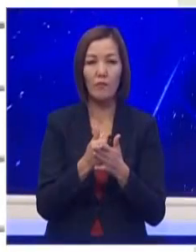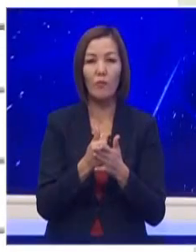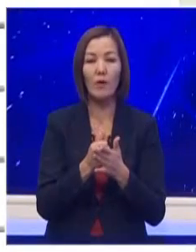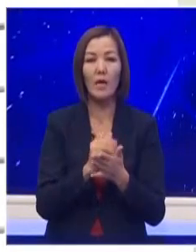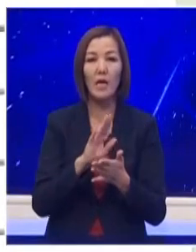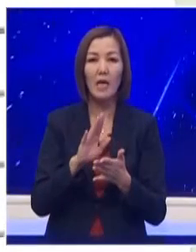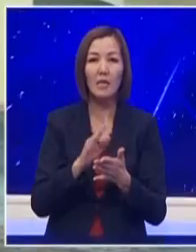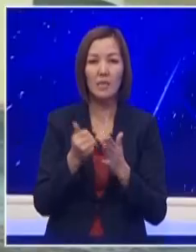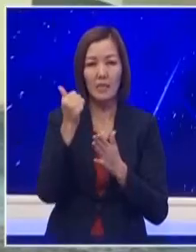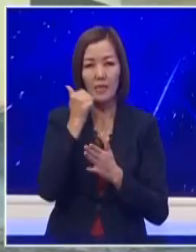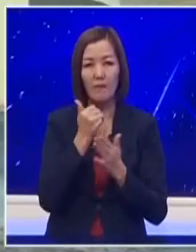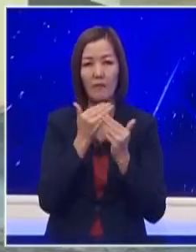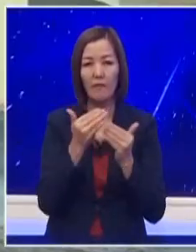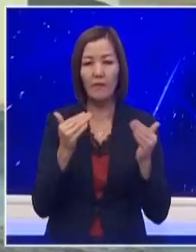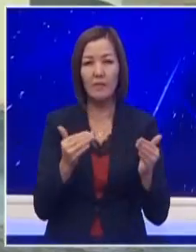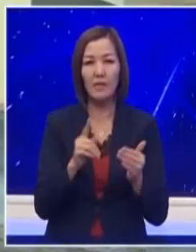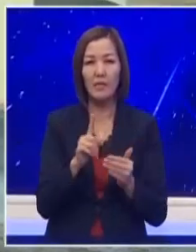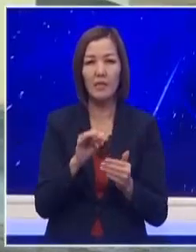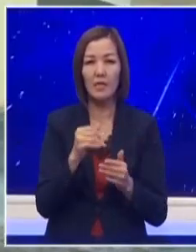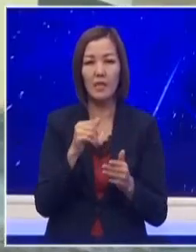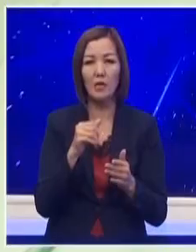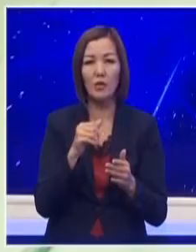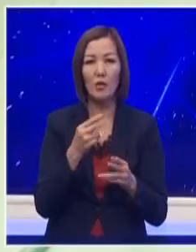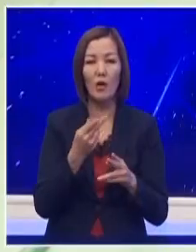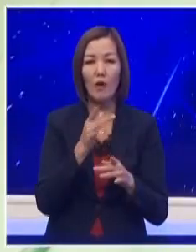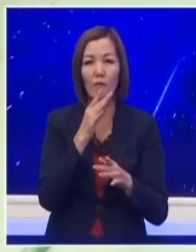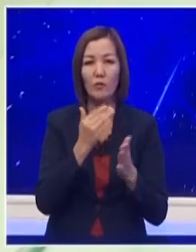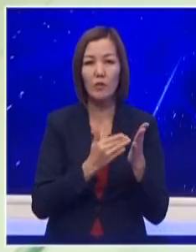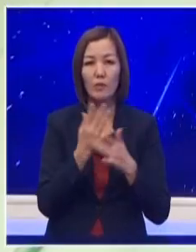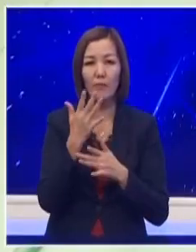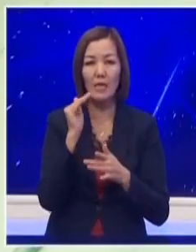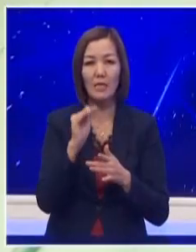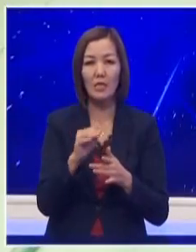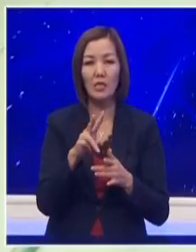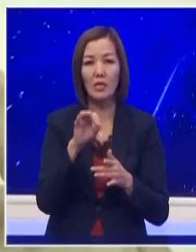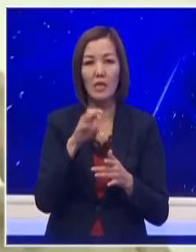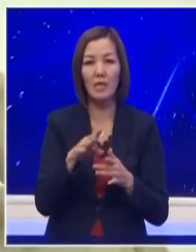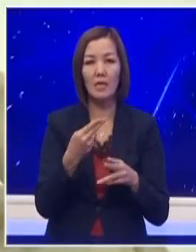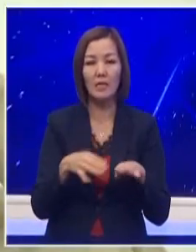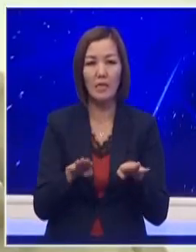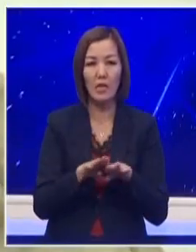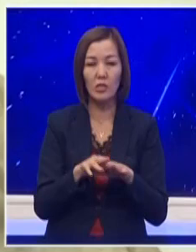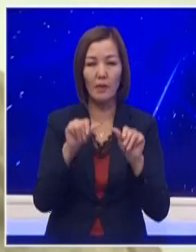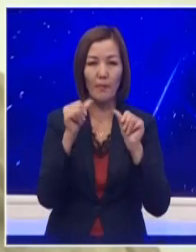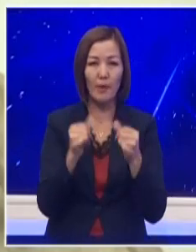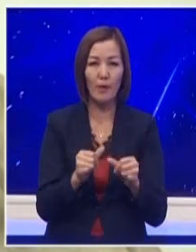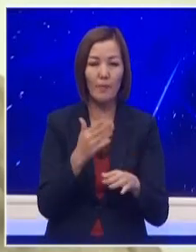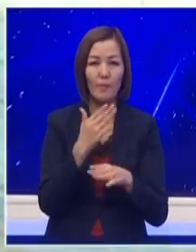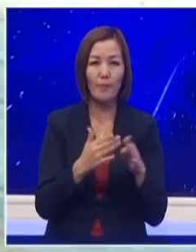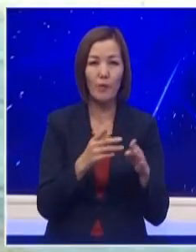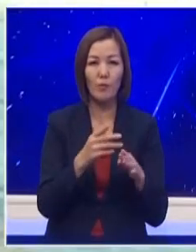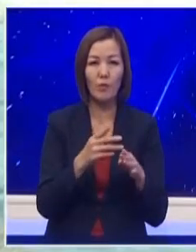самая древняя на выставке зернотерка возраст которой превышает 5 тыс лет также среди раритетов полутора